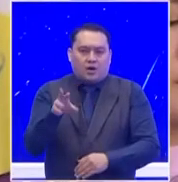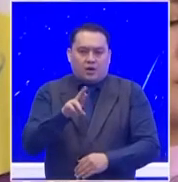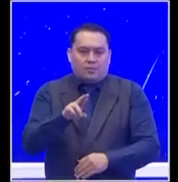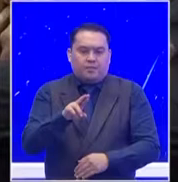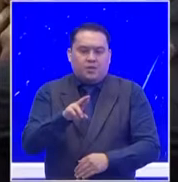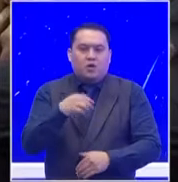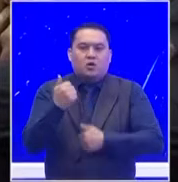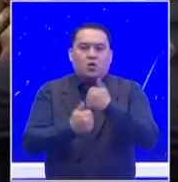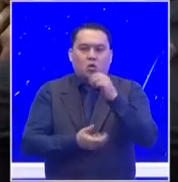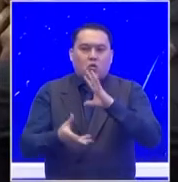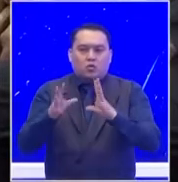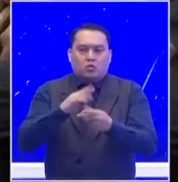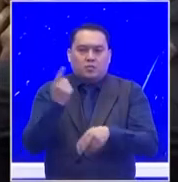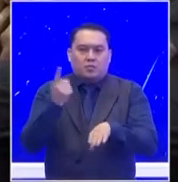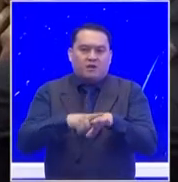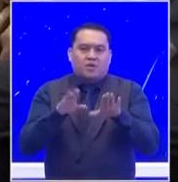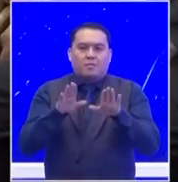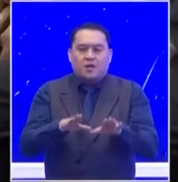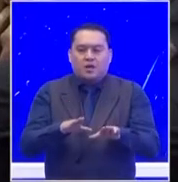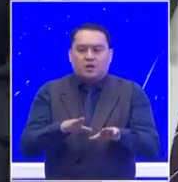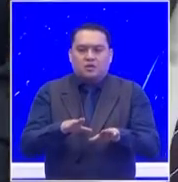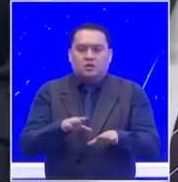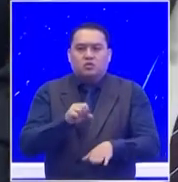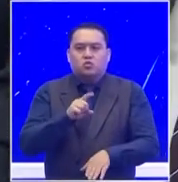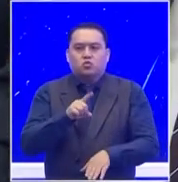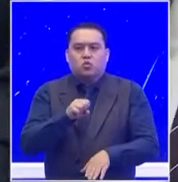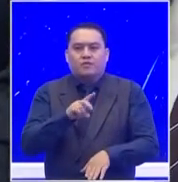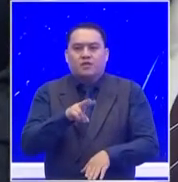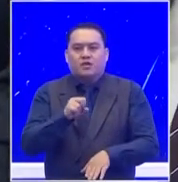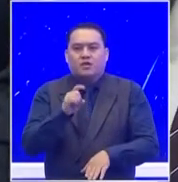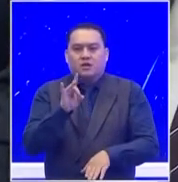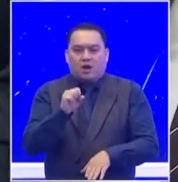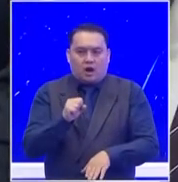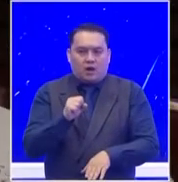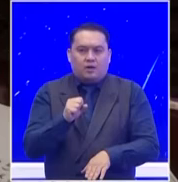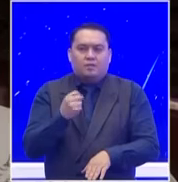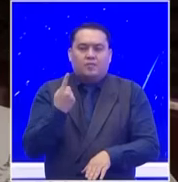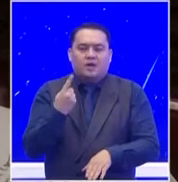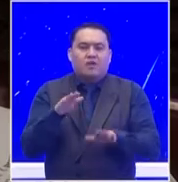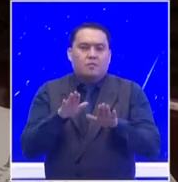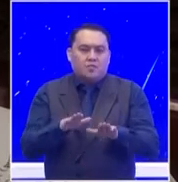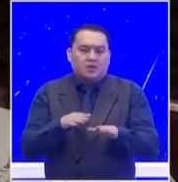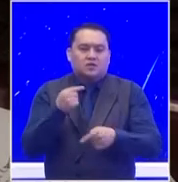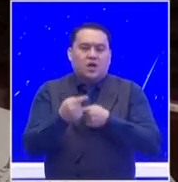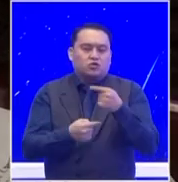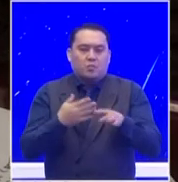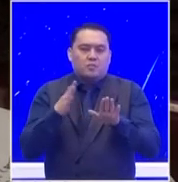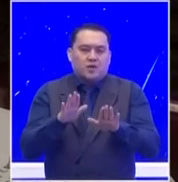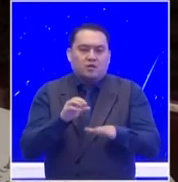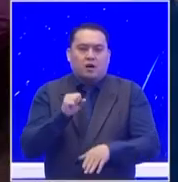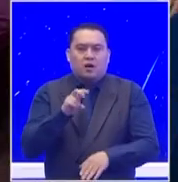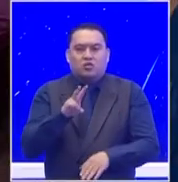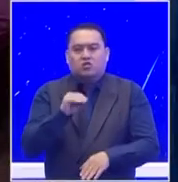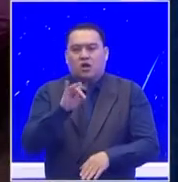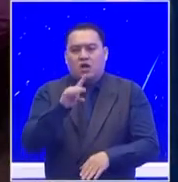По итогам конкурса гран-при удостоилась Зульфира Маисмелиева. Первое место заняла Екатерина Подгорнова, следом расположилась Анжела